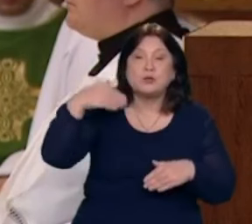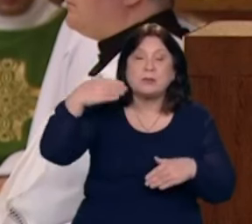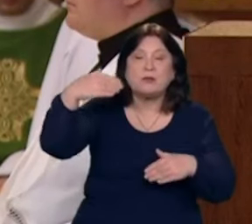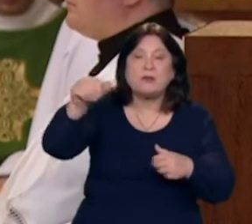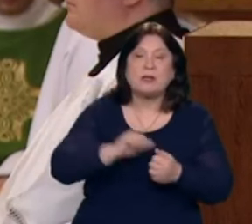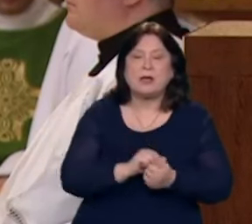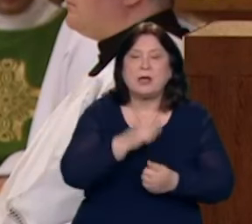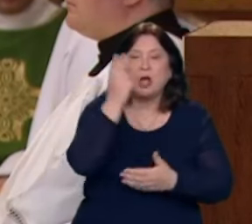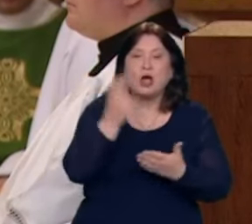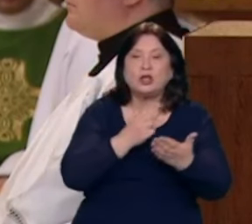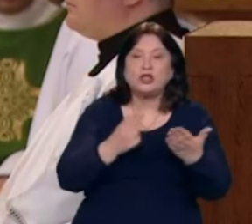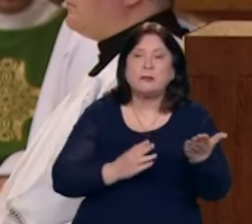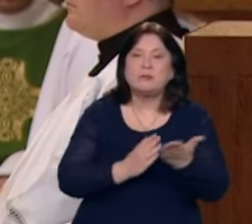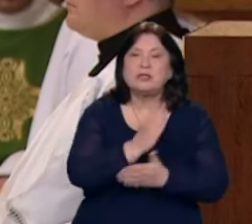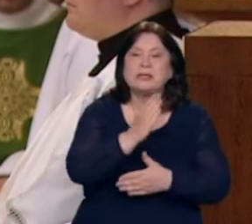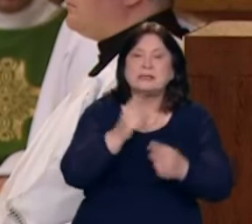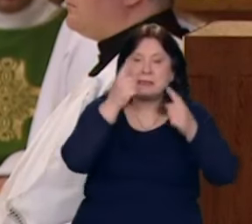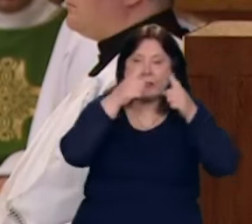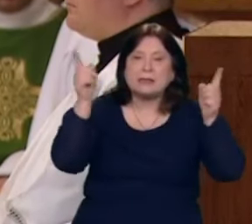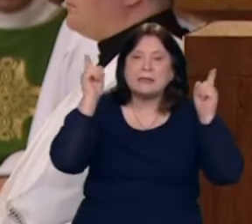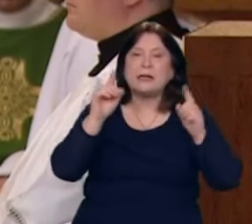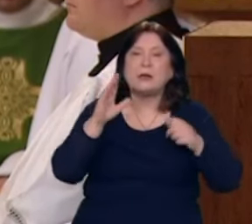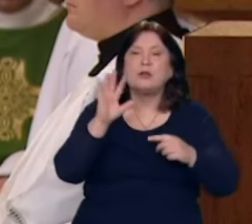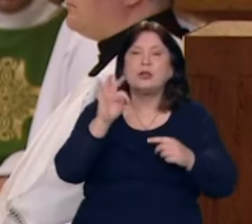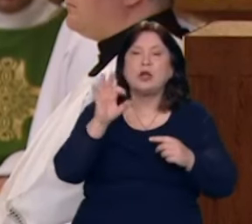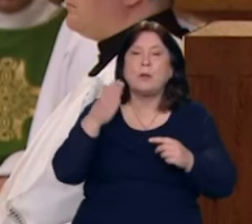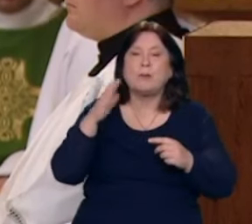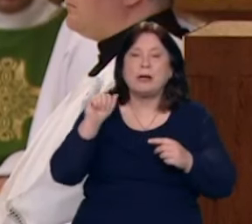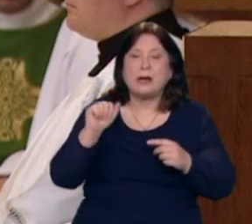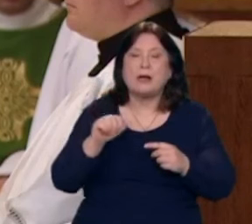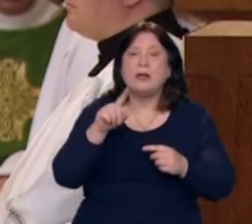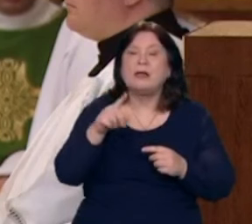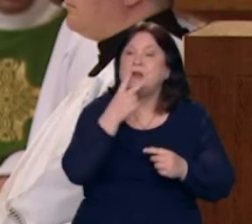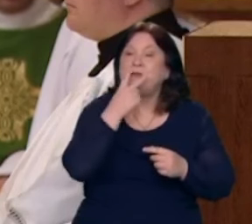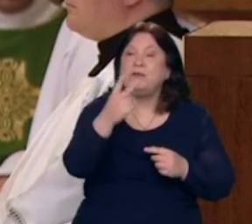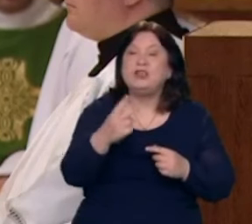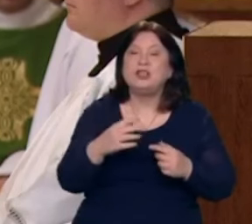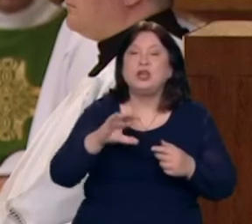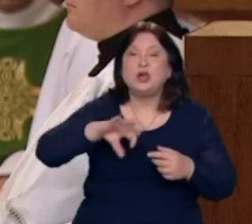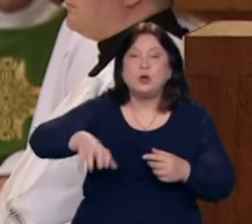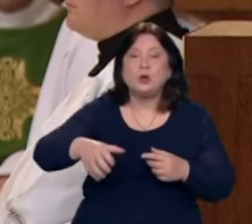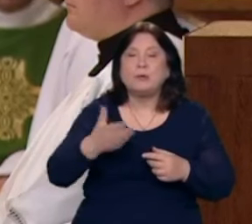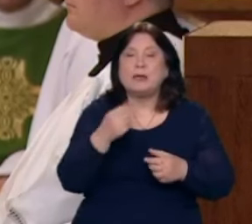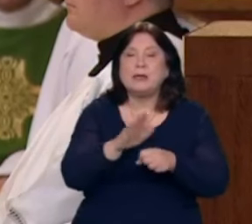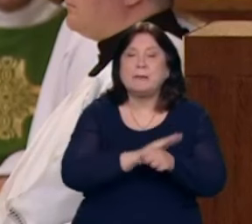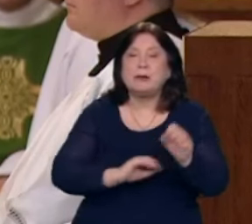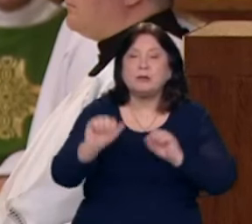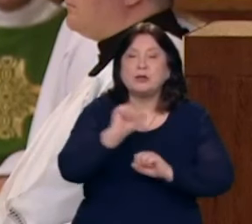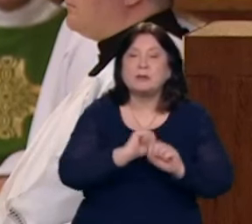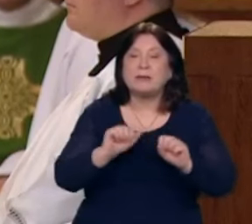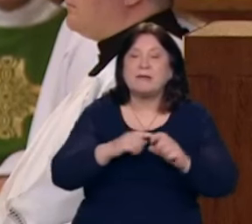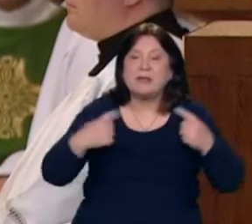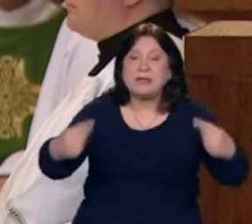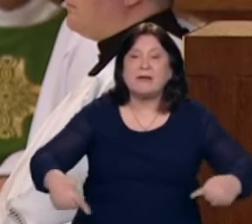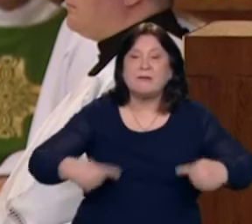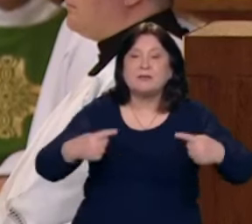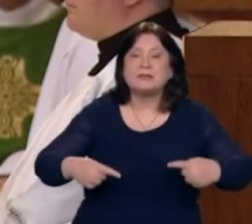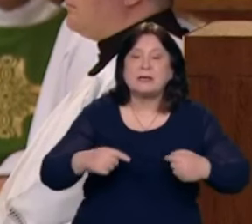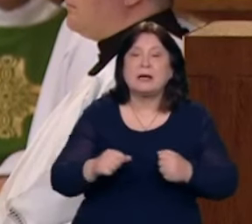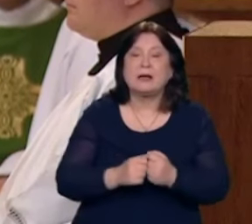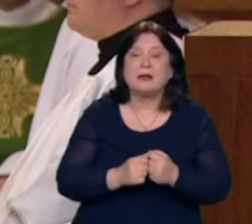odczytanego przez kardynała tomk kiedy widać grupę niepełnosprawnych na wózkach inwalidzkich